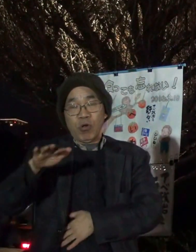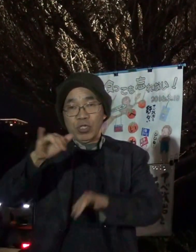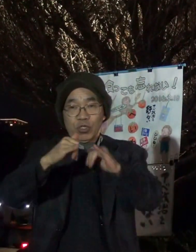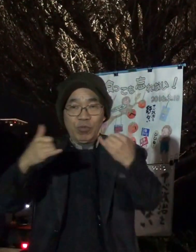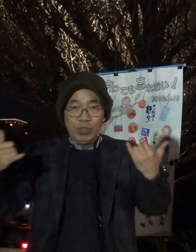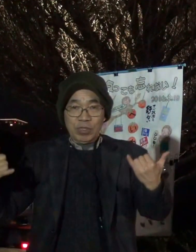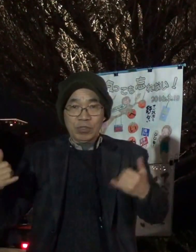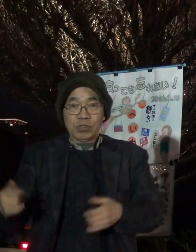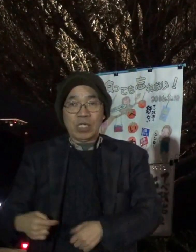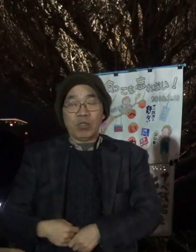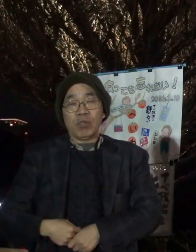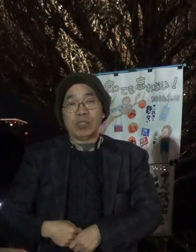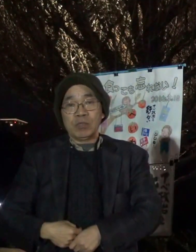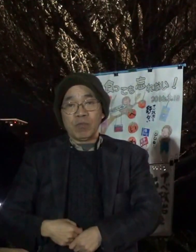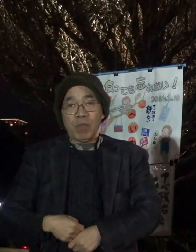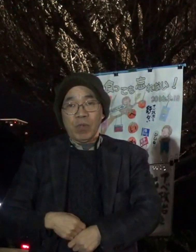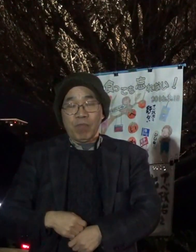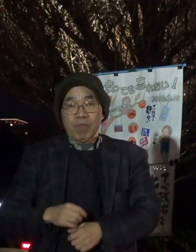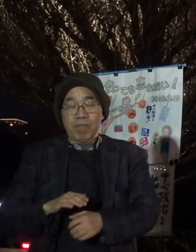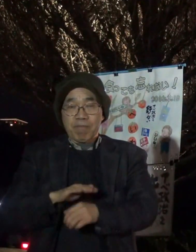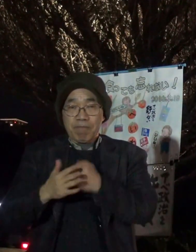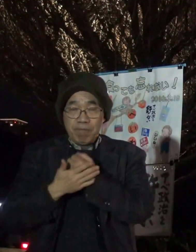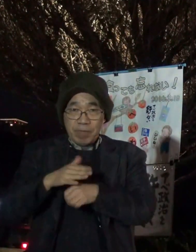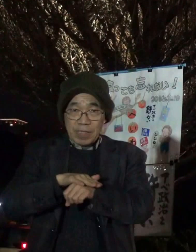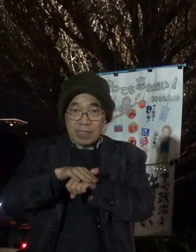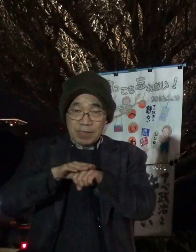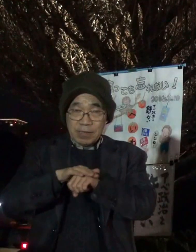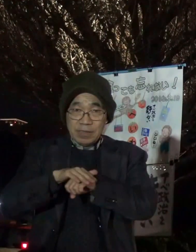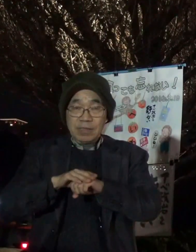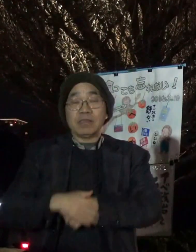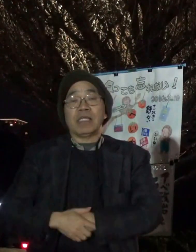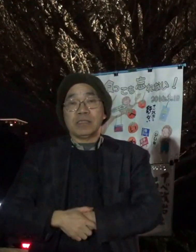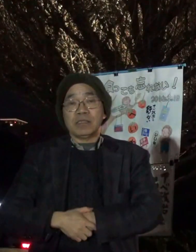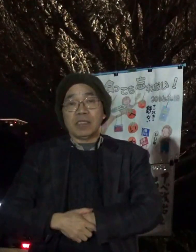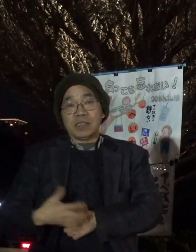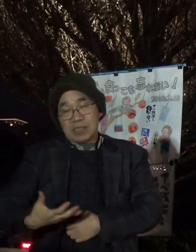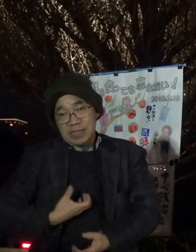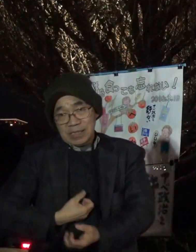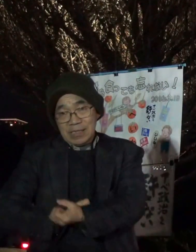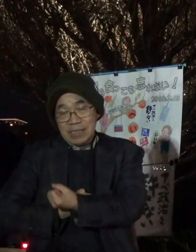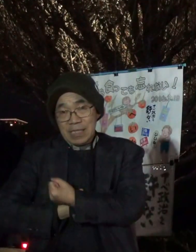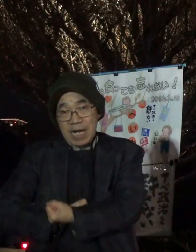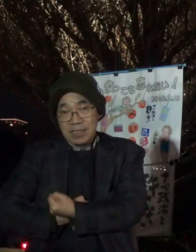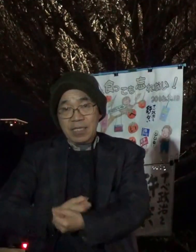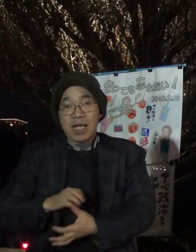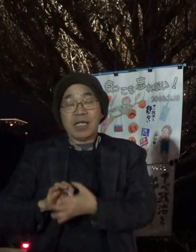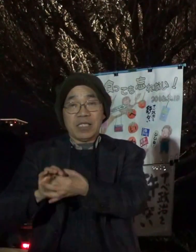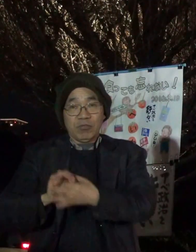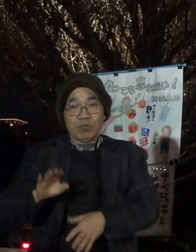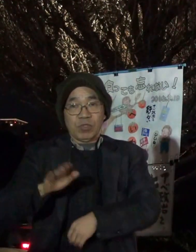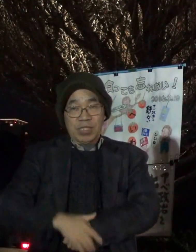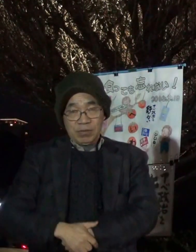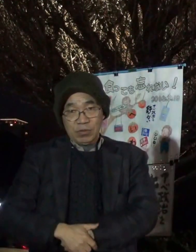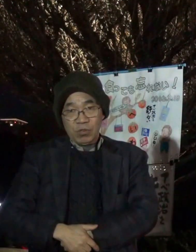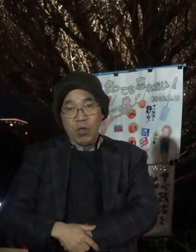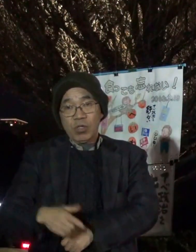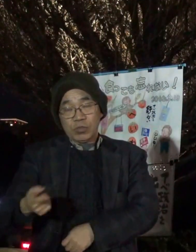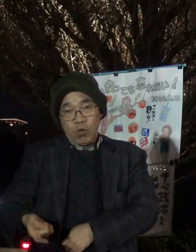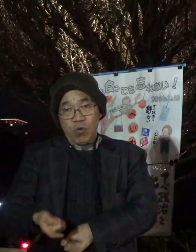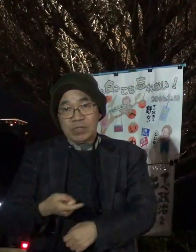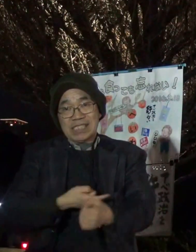の神聖な信頼によるものです。その権威は人々から出され